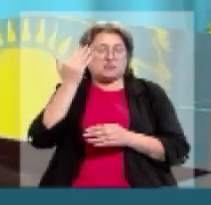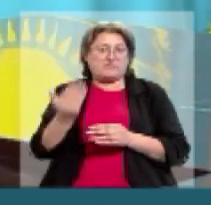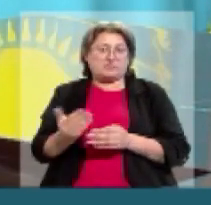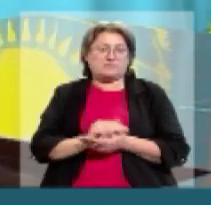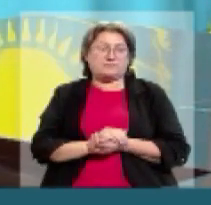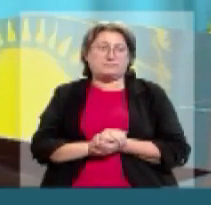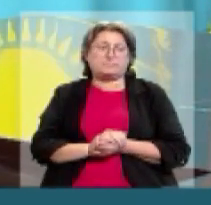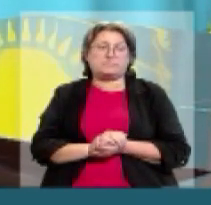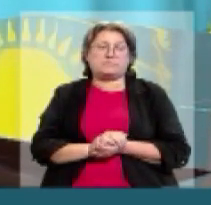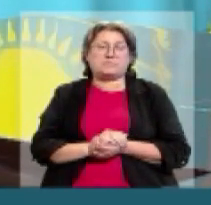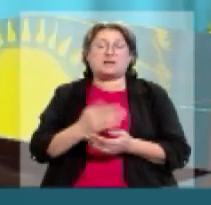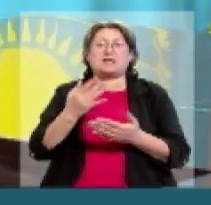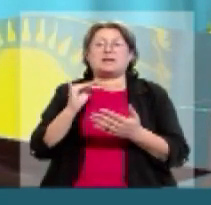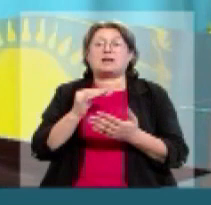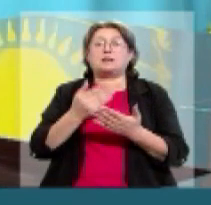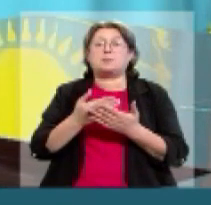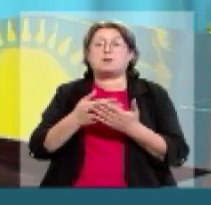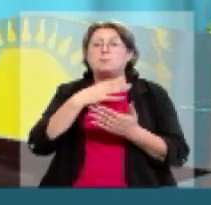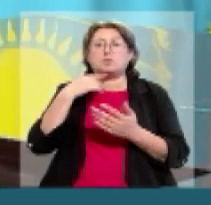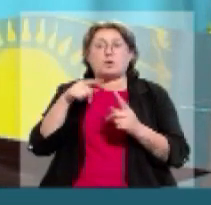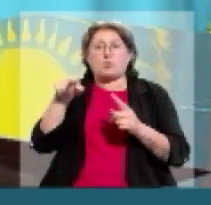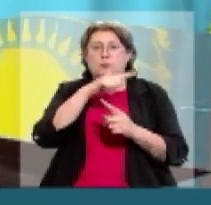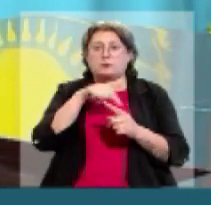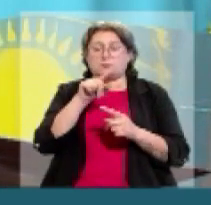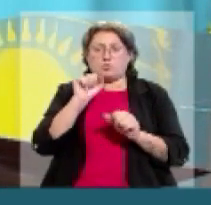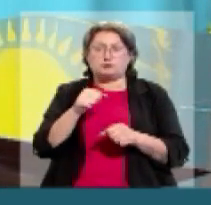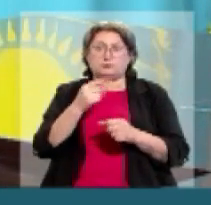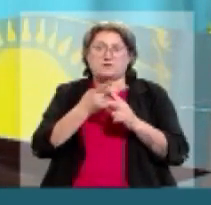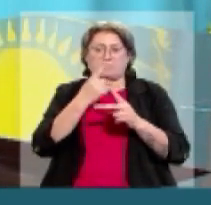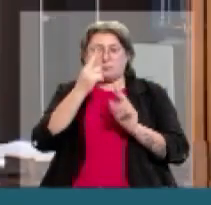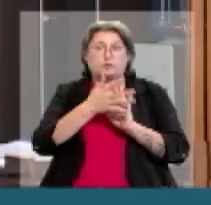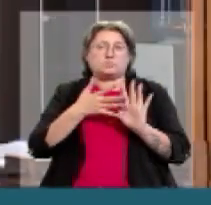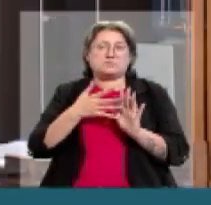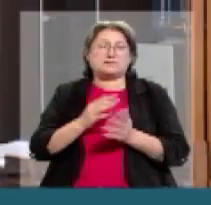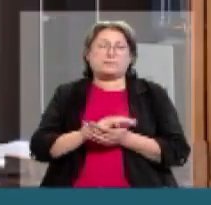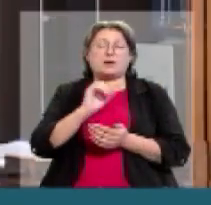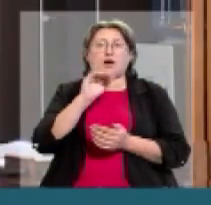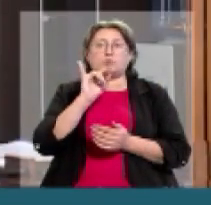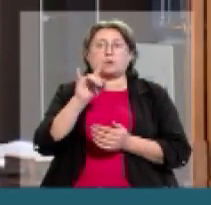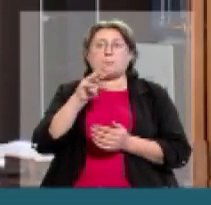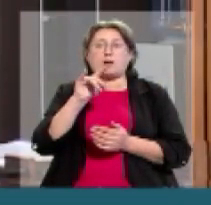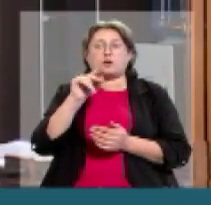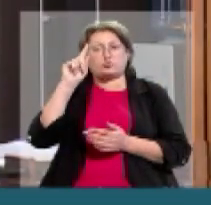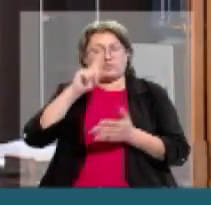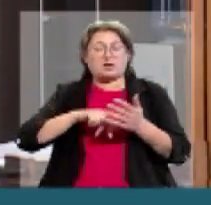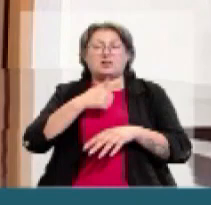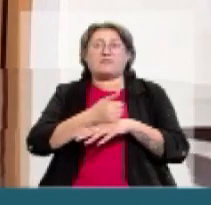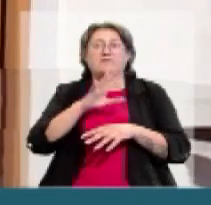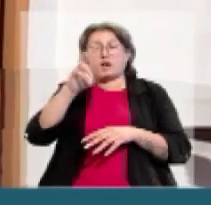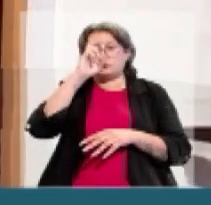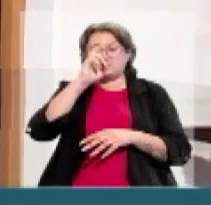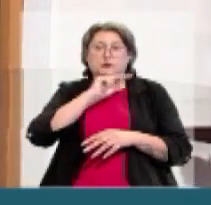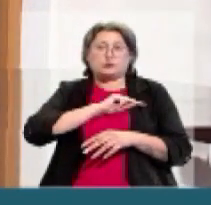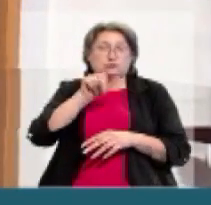И на примере многих мы можем в этом убедиться. Арнур Маратович уверен, главное в